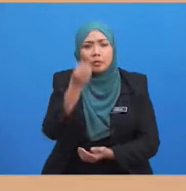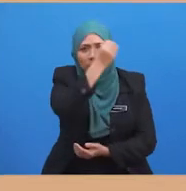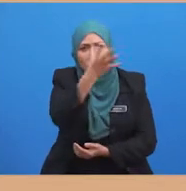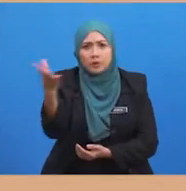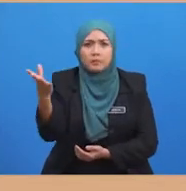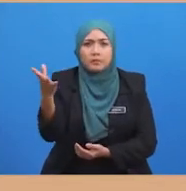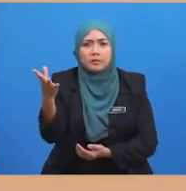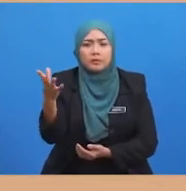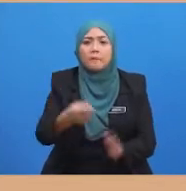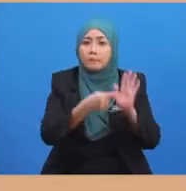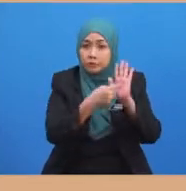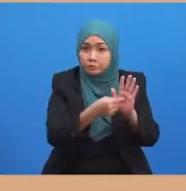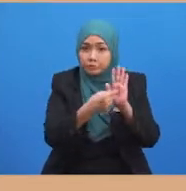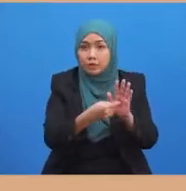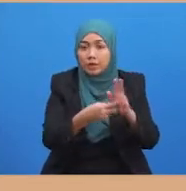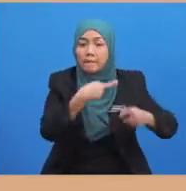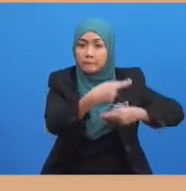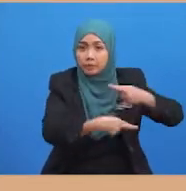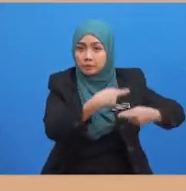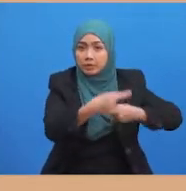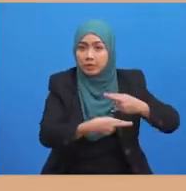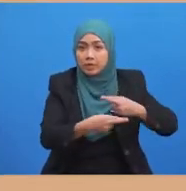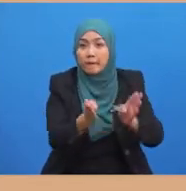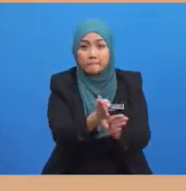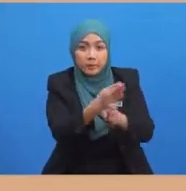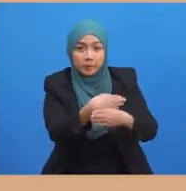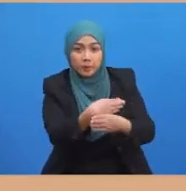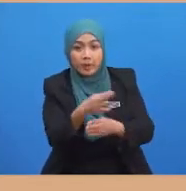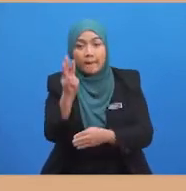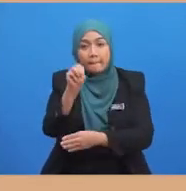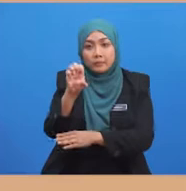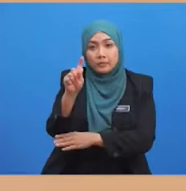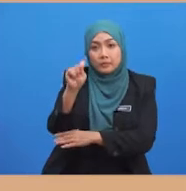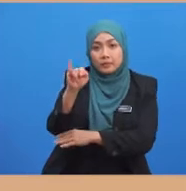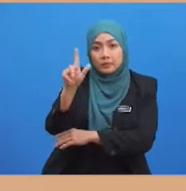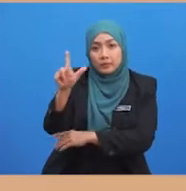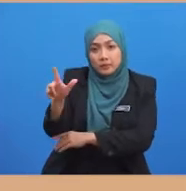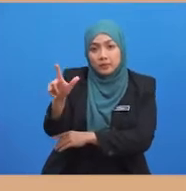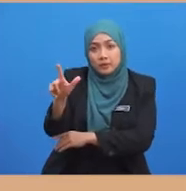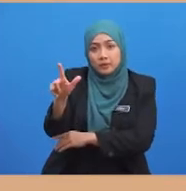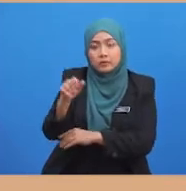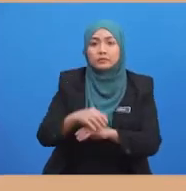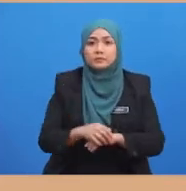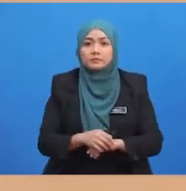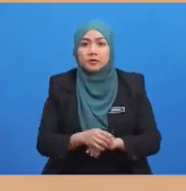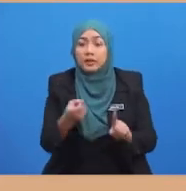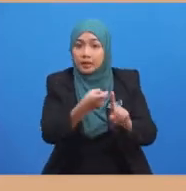Maklumat berikut menunjukkan proses pembentukan metil metakrilat daripada